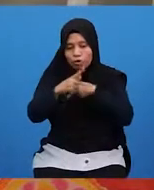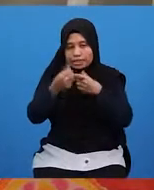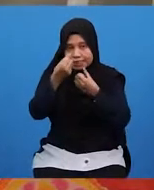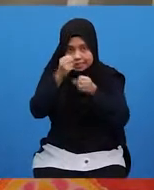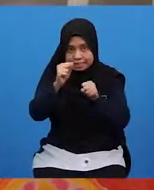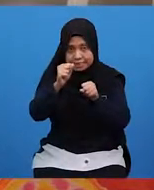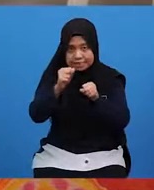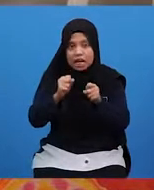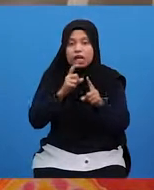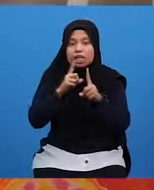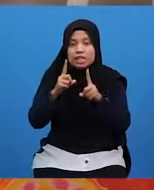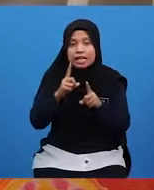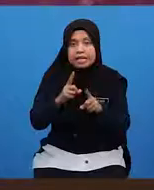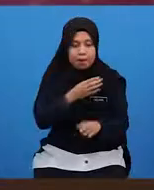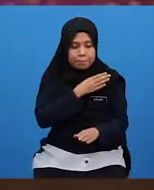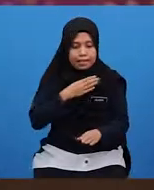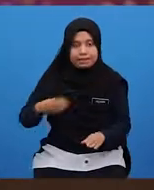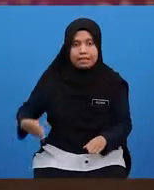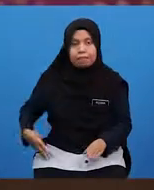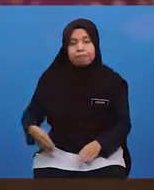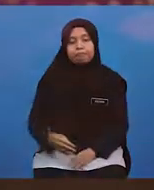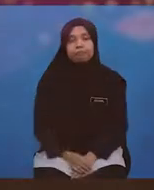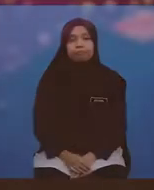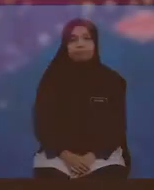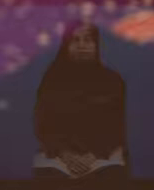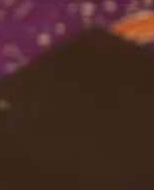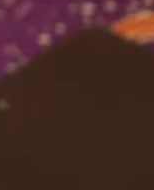penyediaan lilin batik terap.